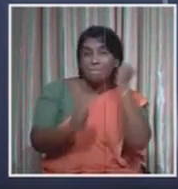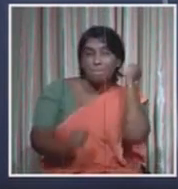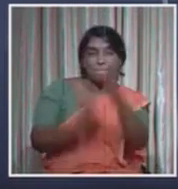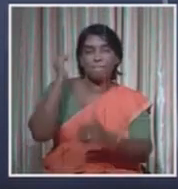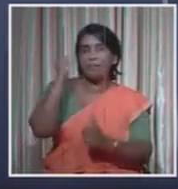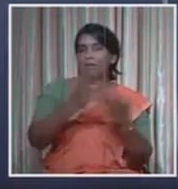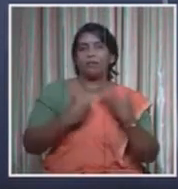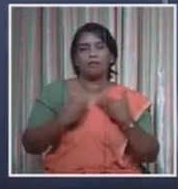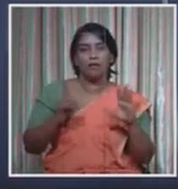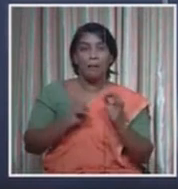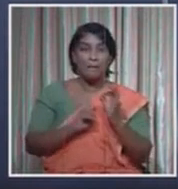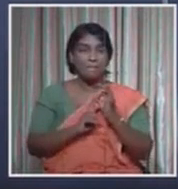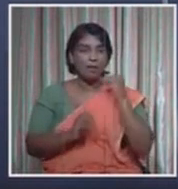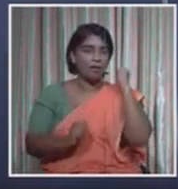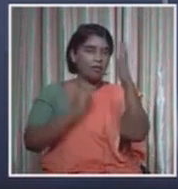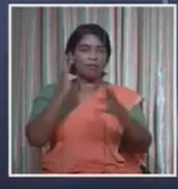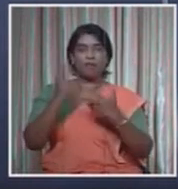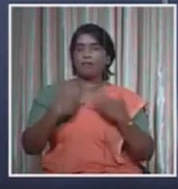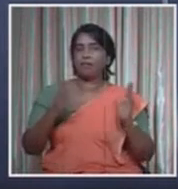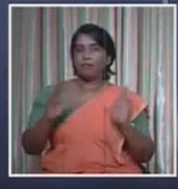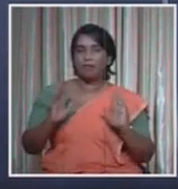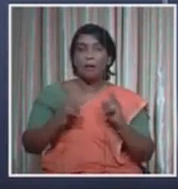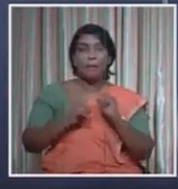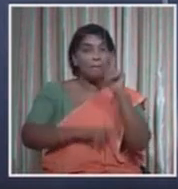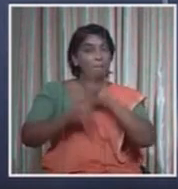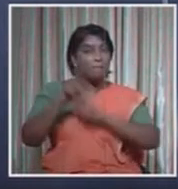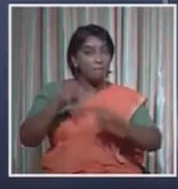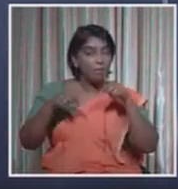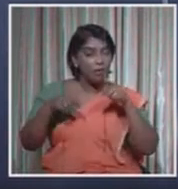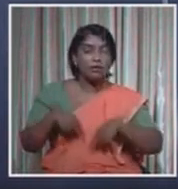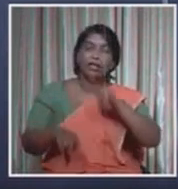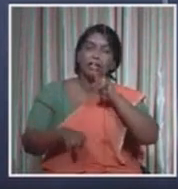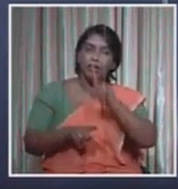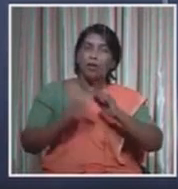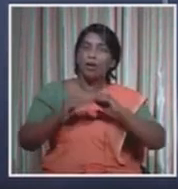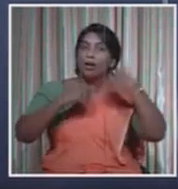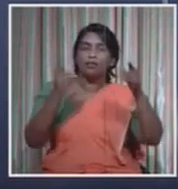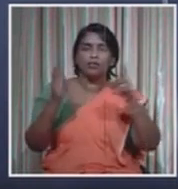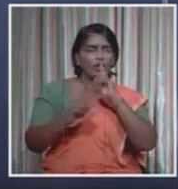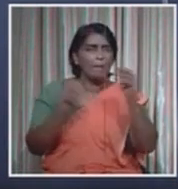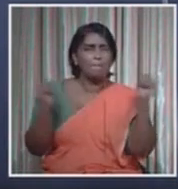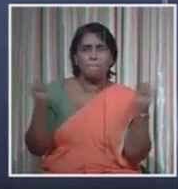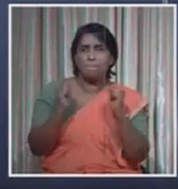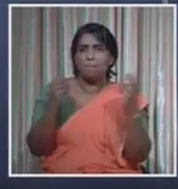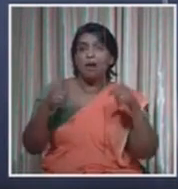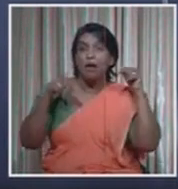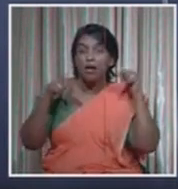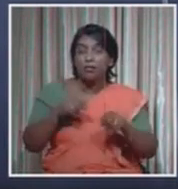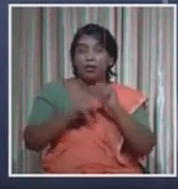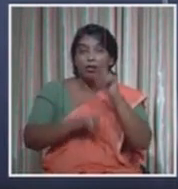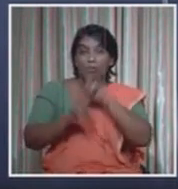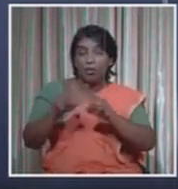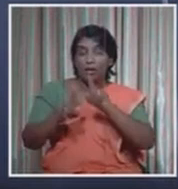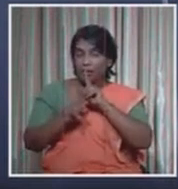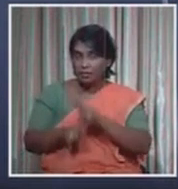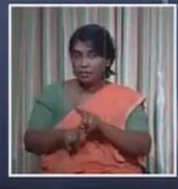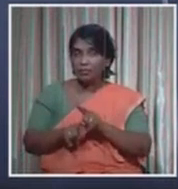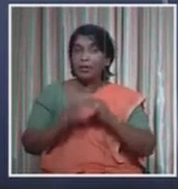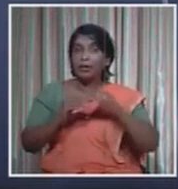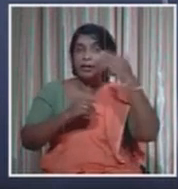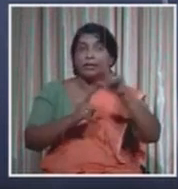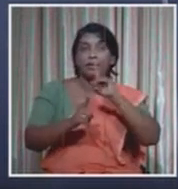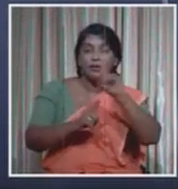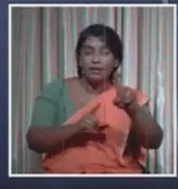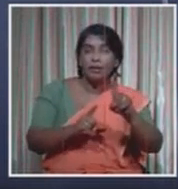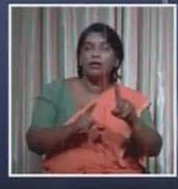නැහැ, පෞද්ගලික මඩ ගැව්වේ නැහැ. අපි පාර්ලිමේන්තුවේ කියන දේ එළිය කියන්න බය වුණේ නැහැ. අද පාර්ලිමේන්තුවේ කියන දේ එළිය